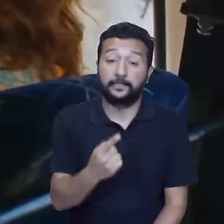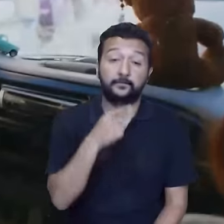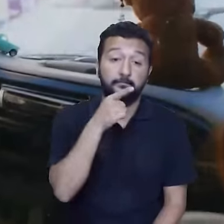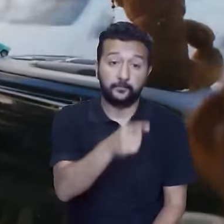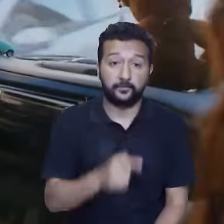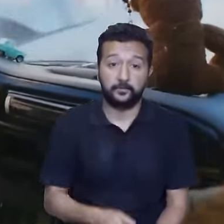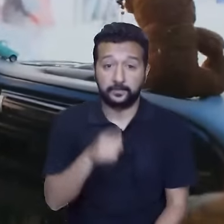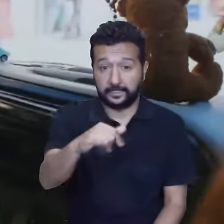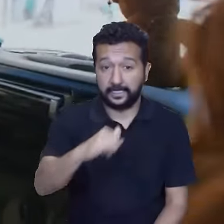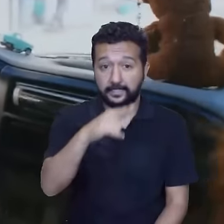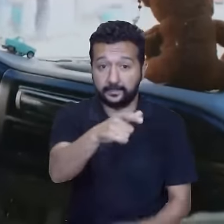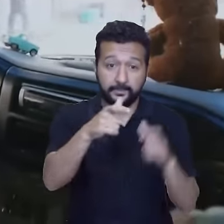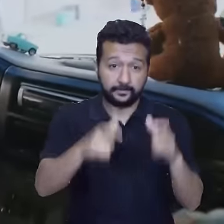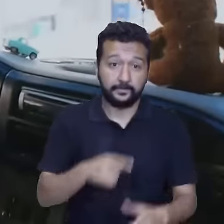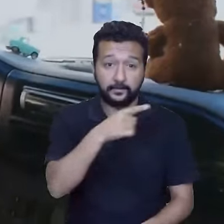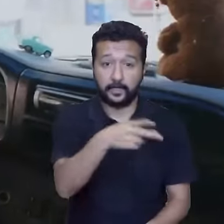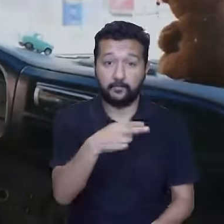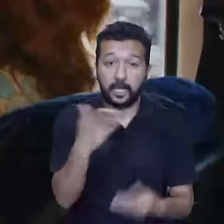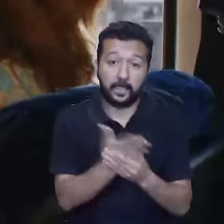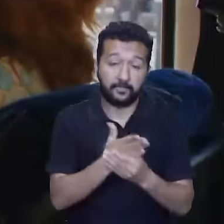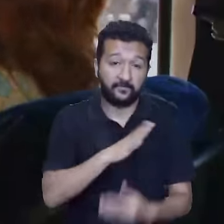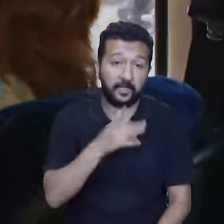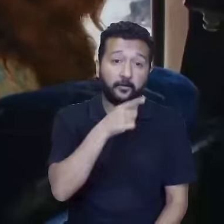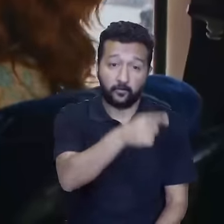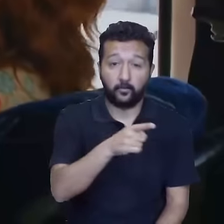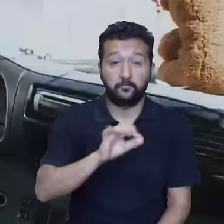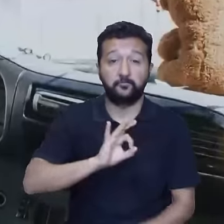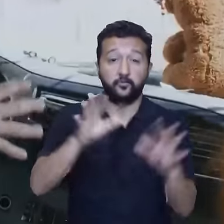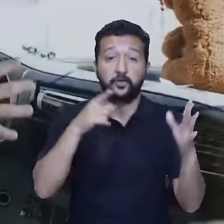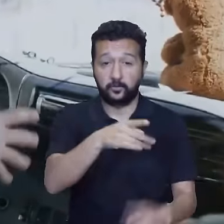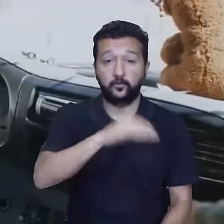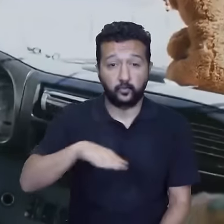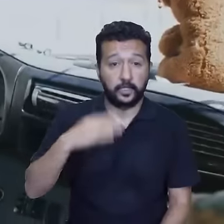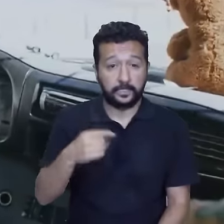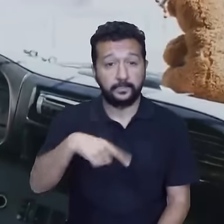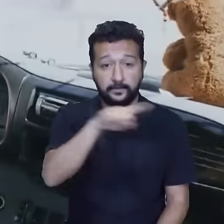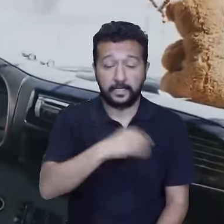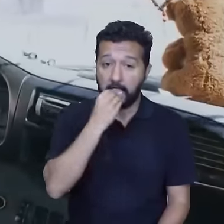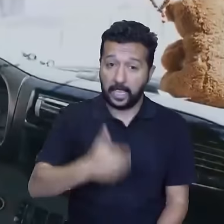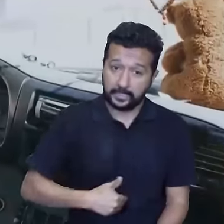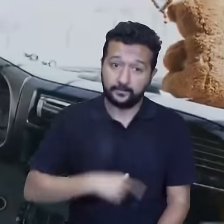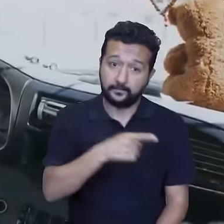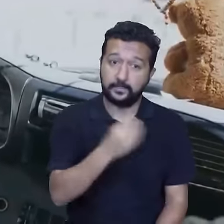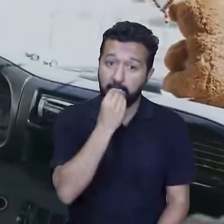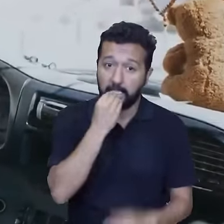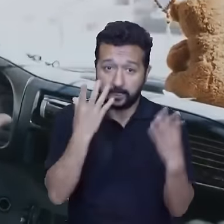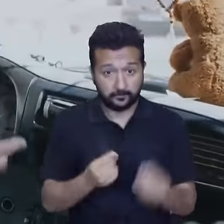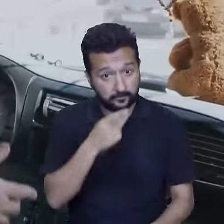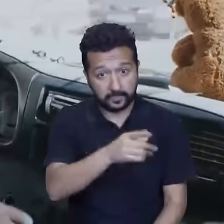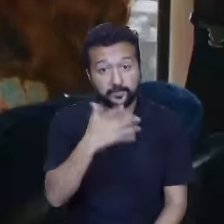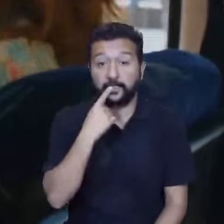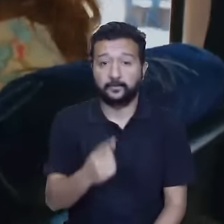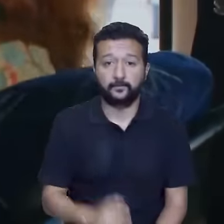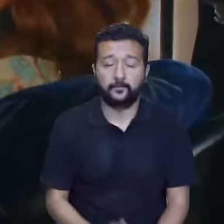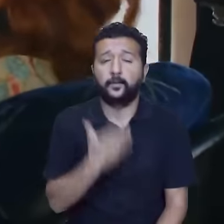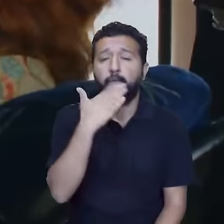Bu yakında şurada bir yerde bir balık ekmekçim var. 10 numaradır yani. Çocuklar da çok iyi çocuklar. Karnınız acıktıysa böyle bir lokma bir şey mi yasak acaba